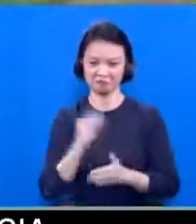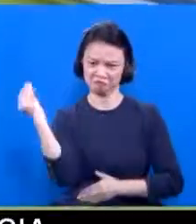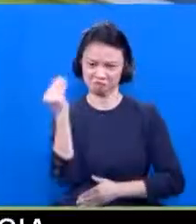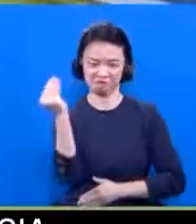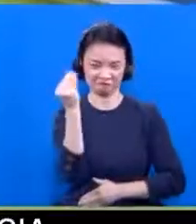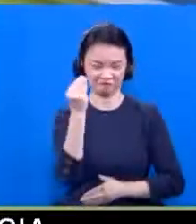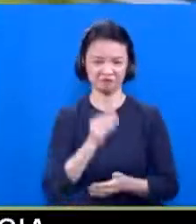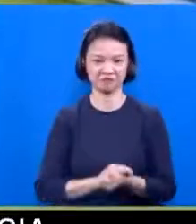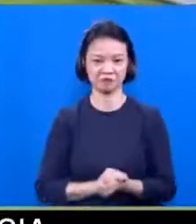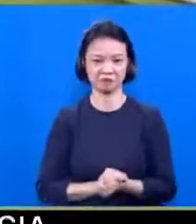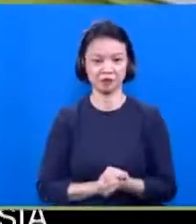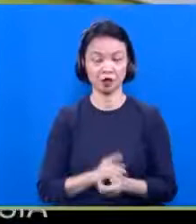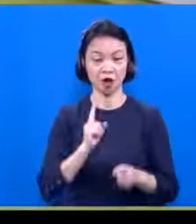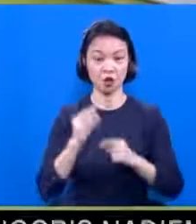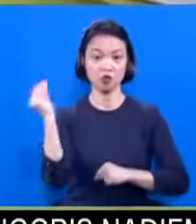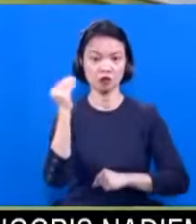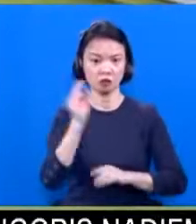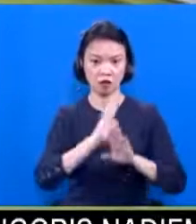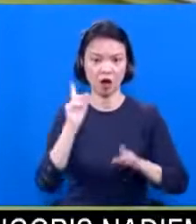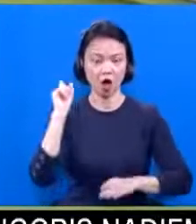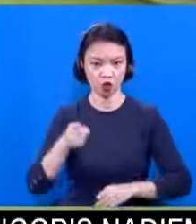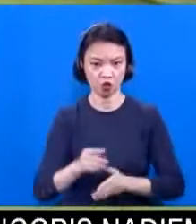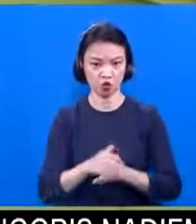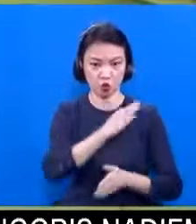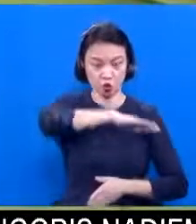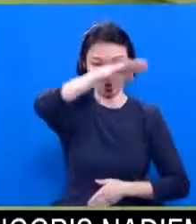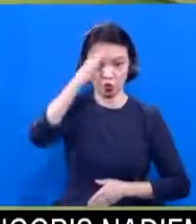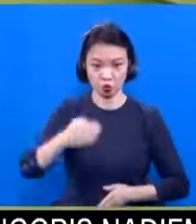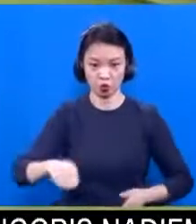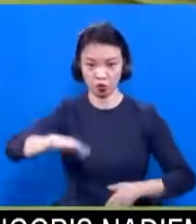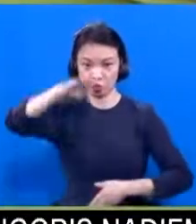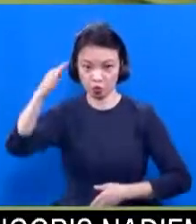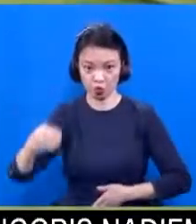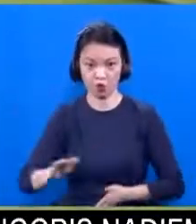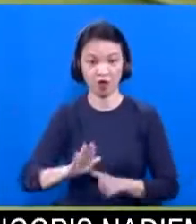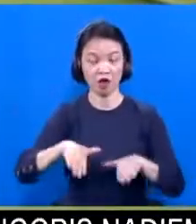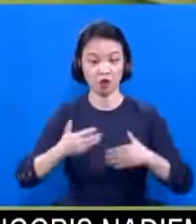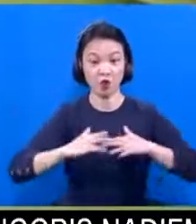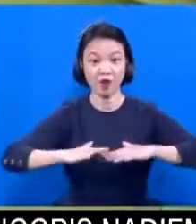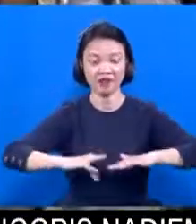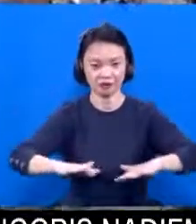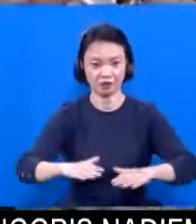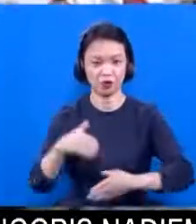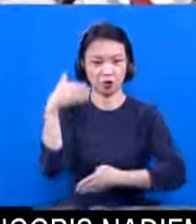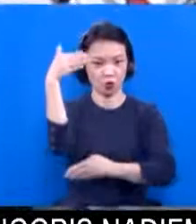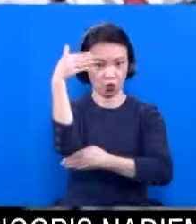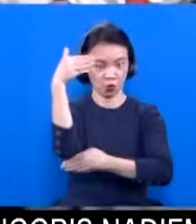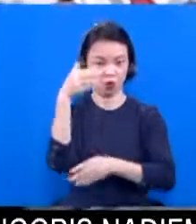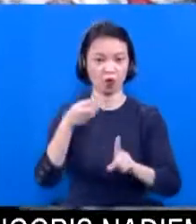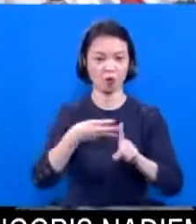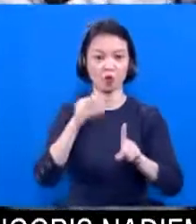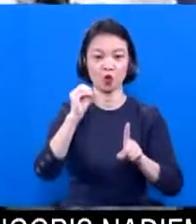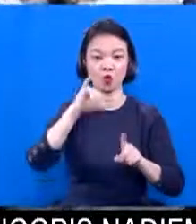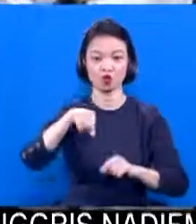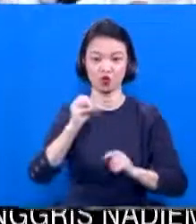Berwisata tidak selalu harus ke pantai atau ke pegunungan. Di Desa Bojong, Kecamatan Kramat Mulia, Kuningan, Jawa Barat, ada objek